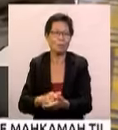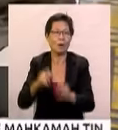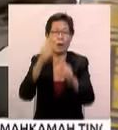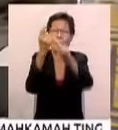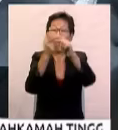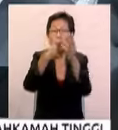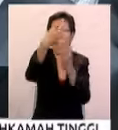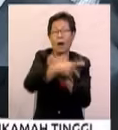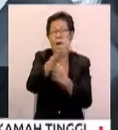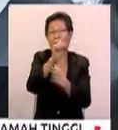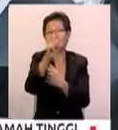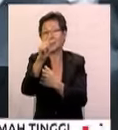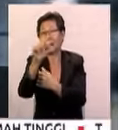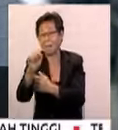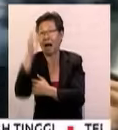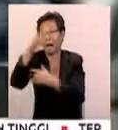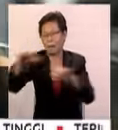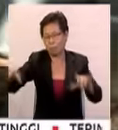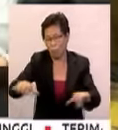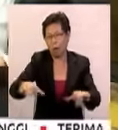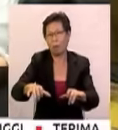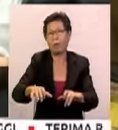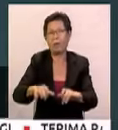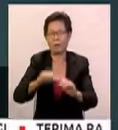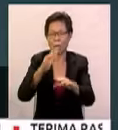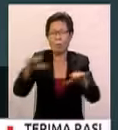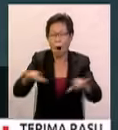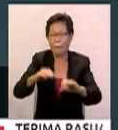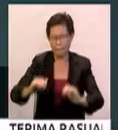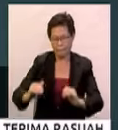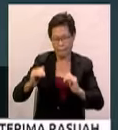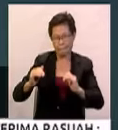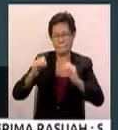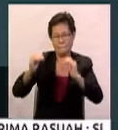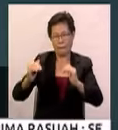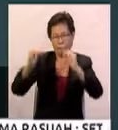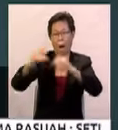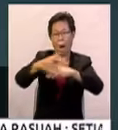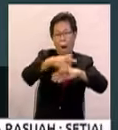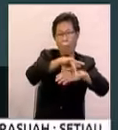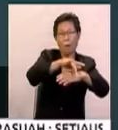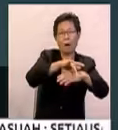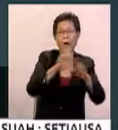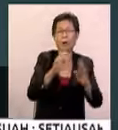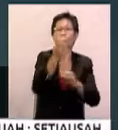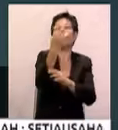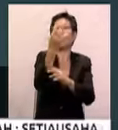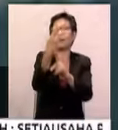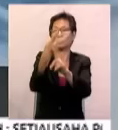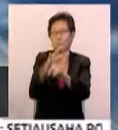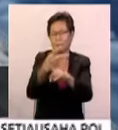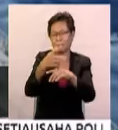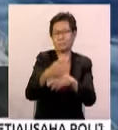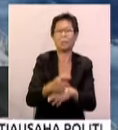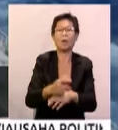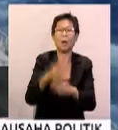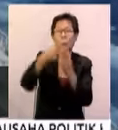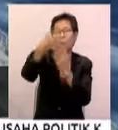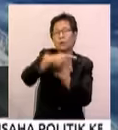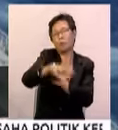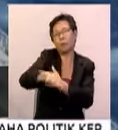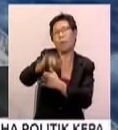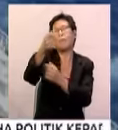Pembinaan projek STS ini akan dilaksanakan secara berperingkat dengan jangkaan pelaksanaan awal dalam tempoh 12 bulan. Projek